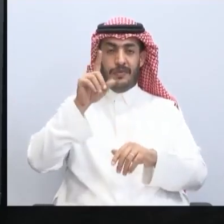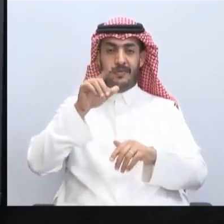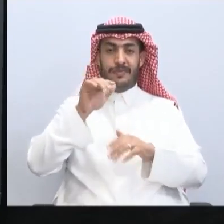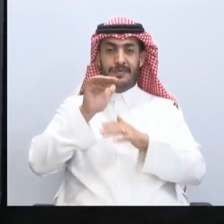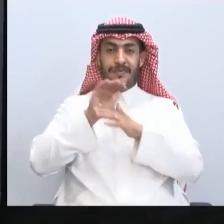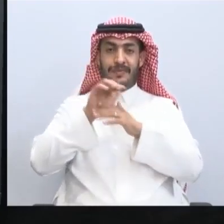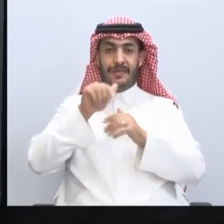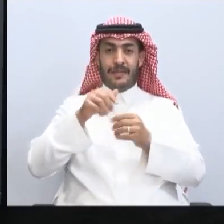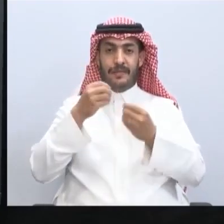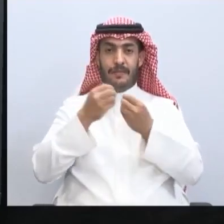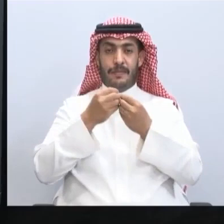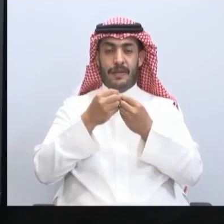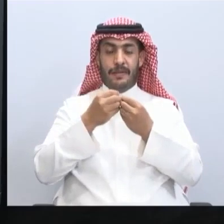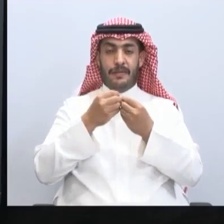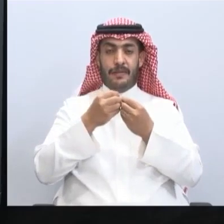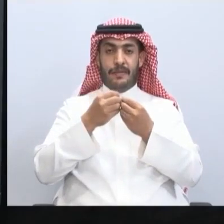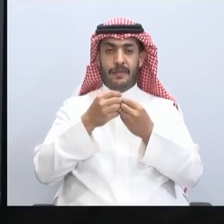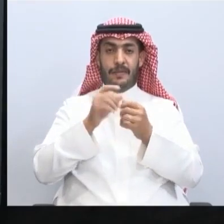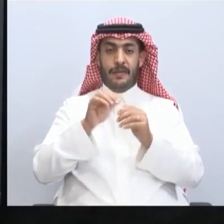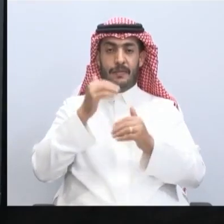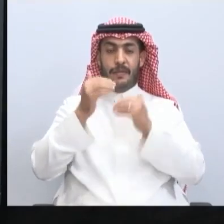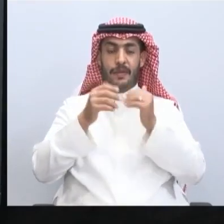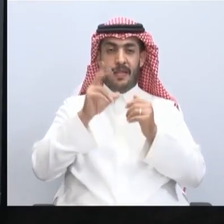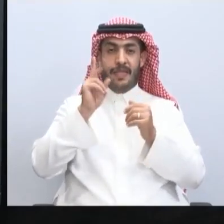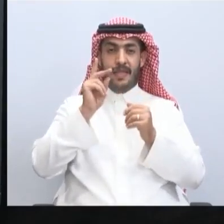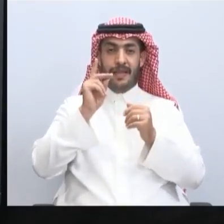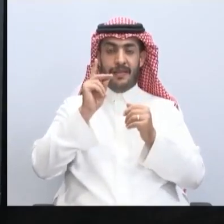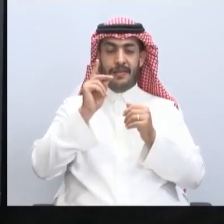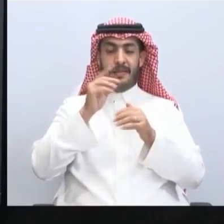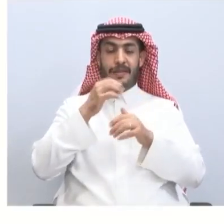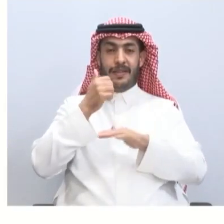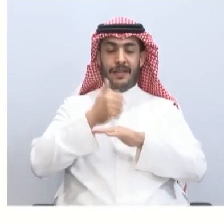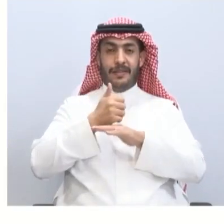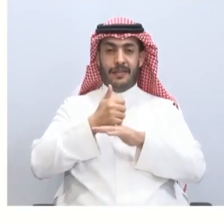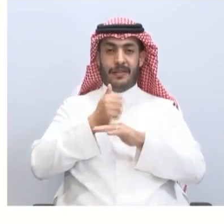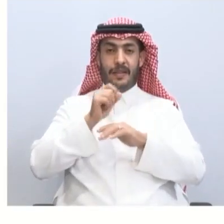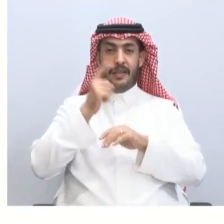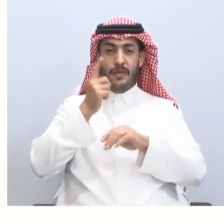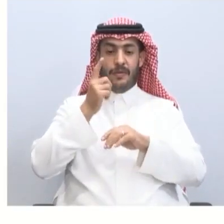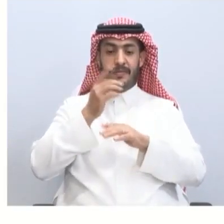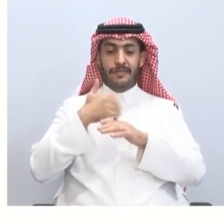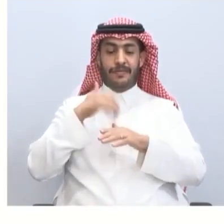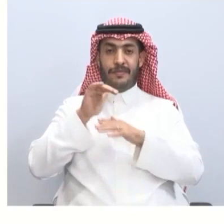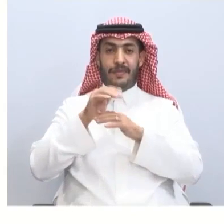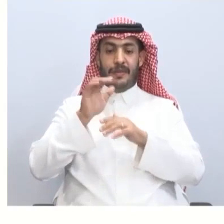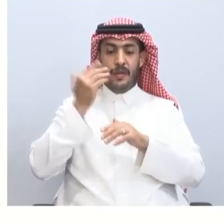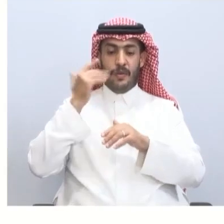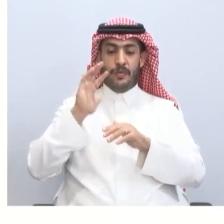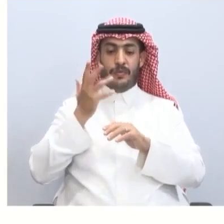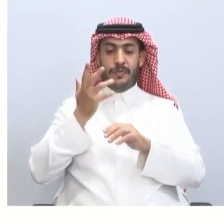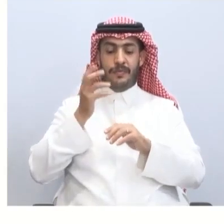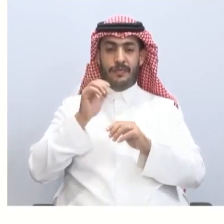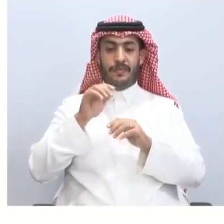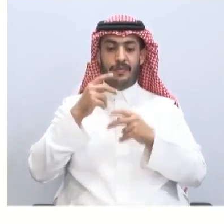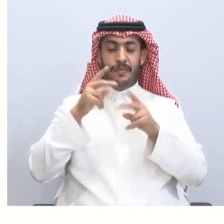هذا الدرس نتعرف انا وانتم على المرحله الثانيه من تاسيس الدوله كما تحدث في الدرس السابق